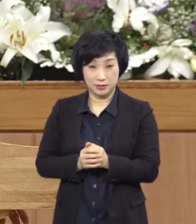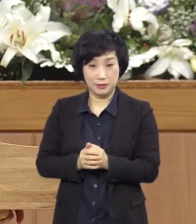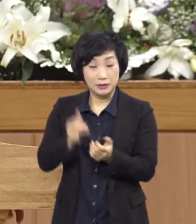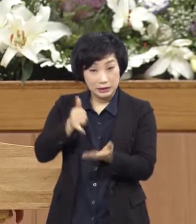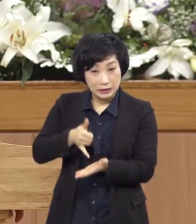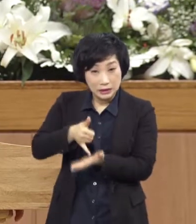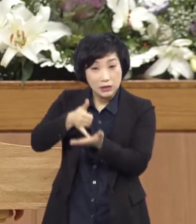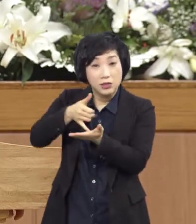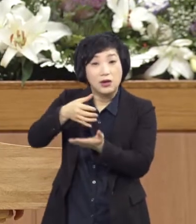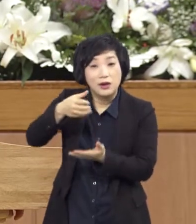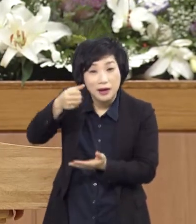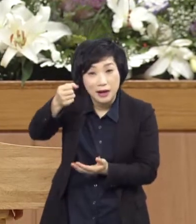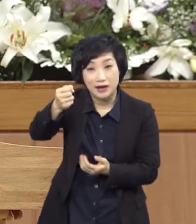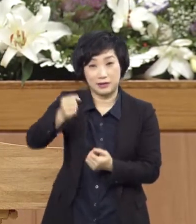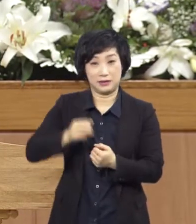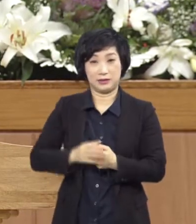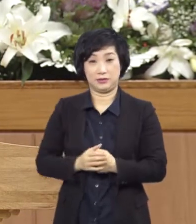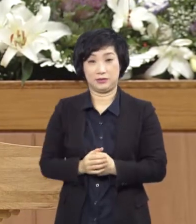인격을 가진